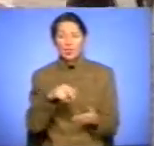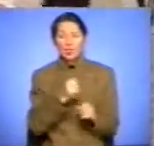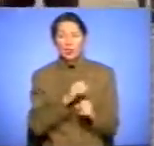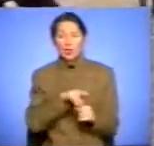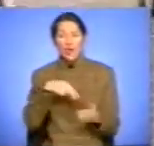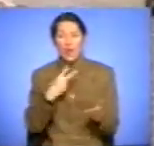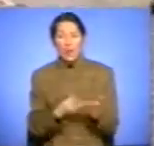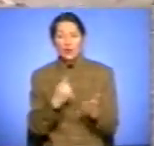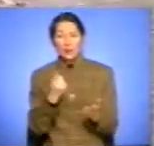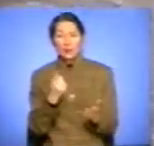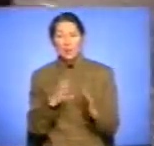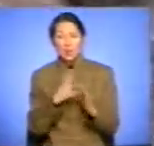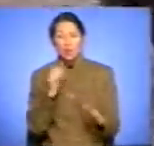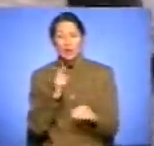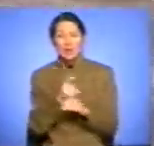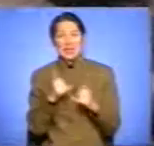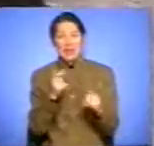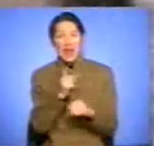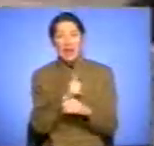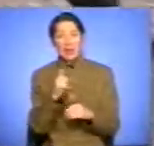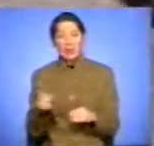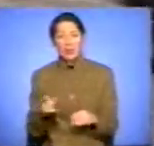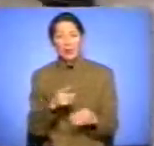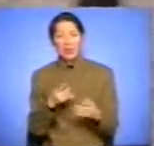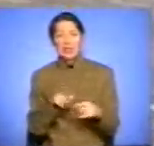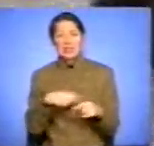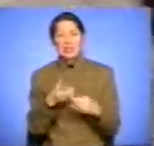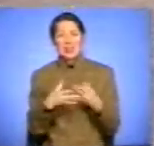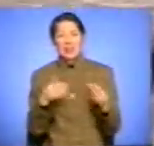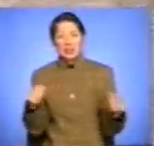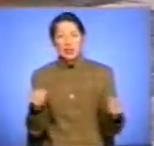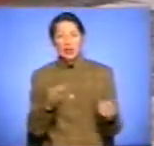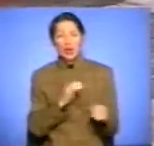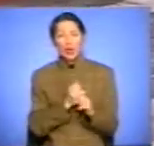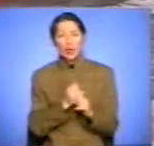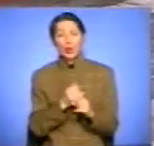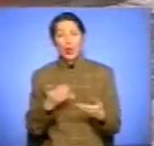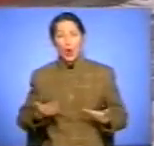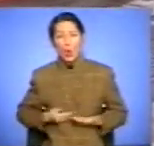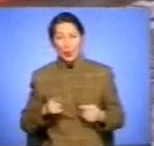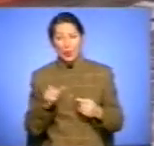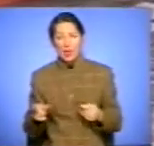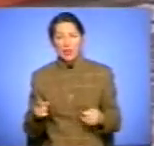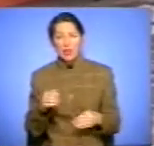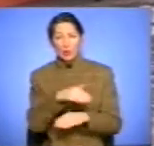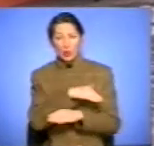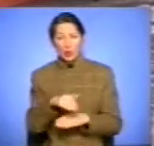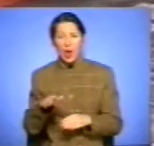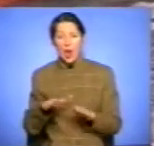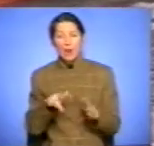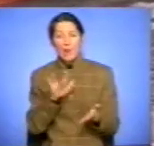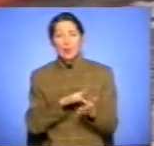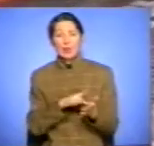впавши першочергове завдання для тернополян через відлигу і непомітну роботу комунальників тротуари міста перетворилися на ковзанку